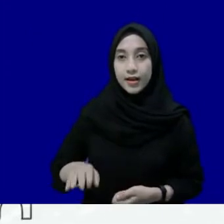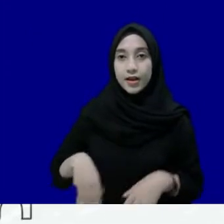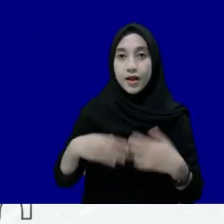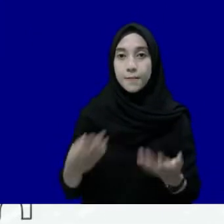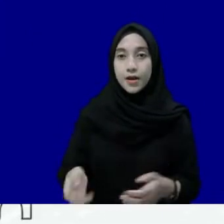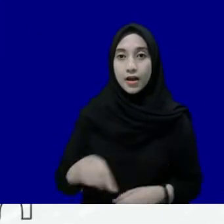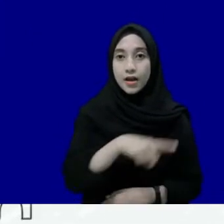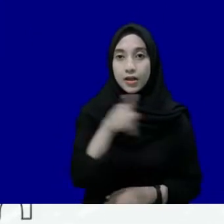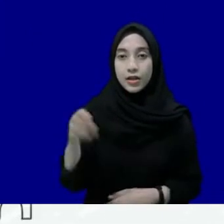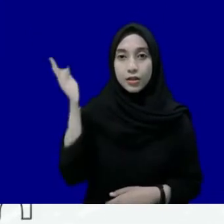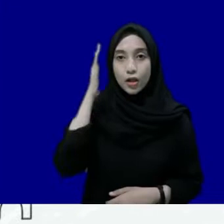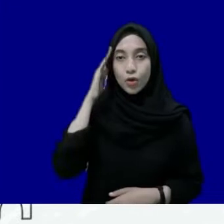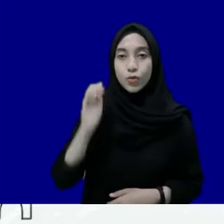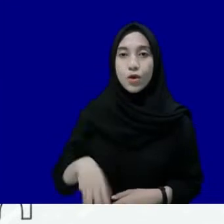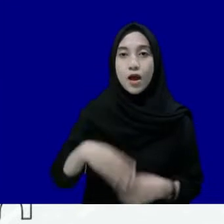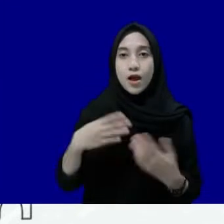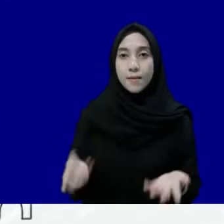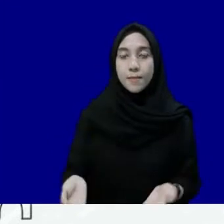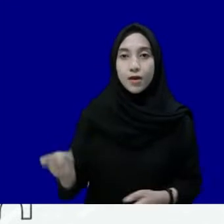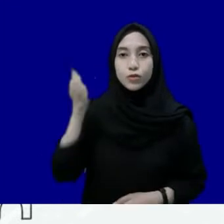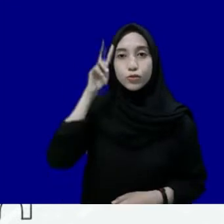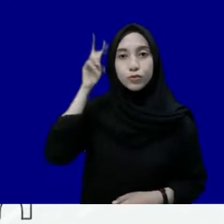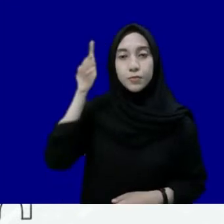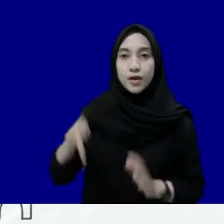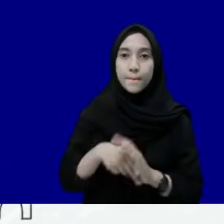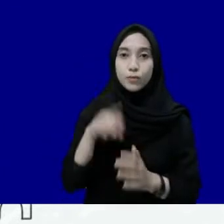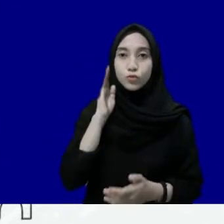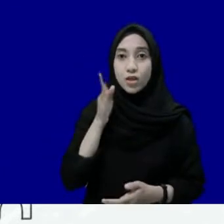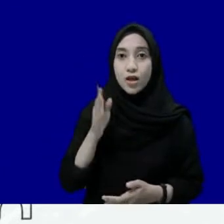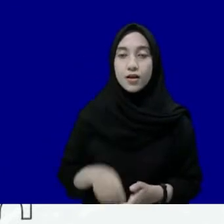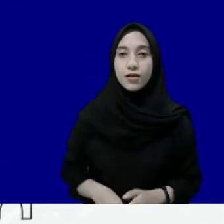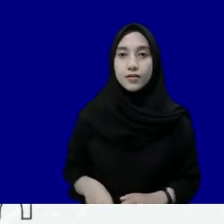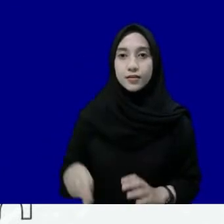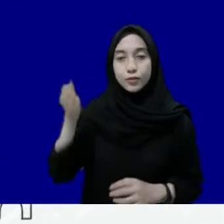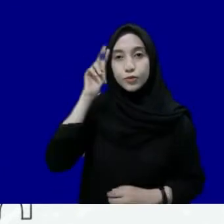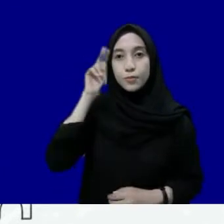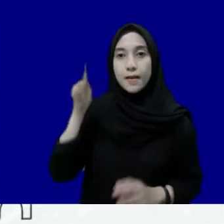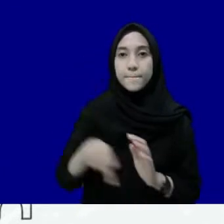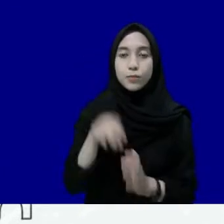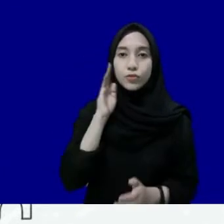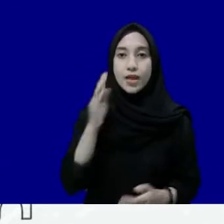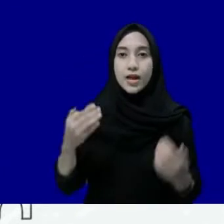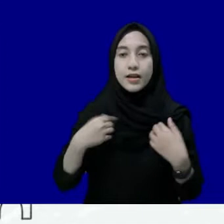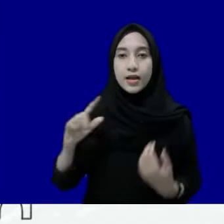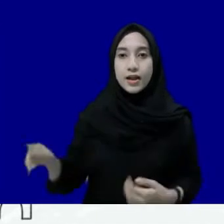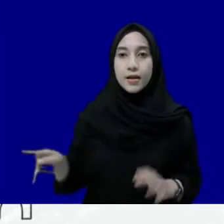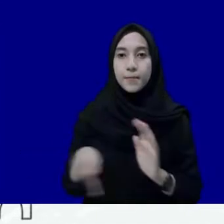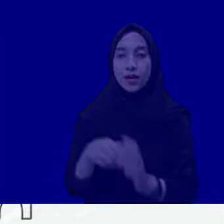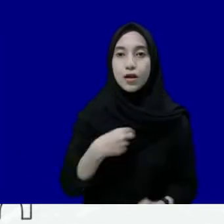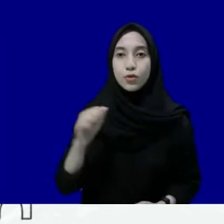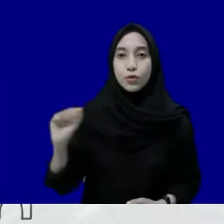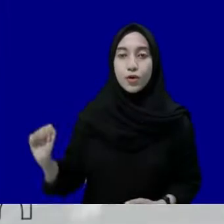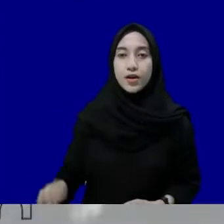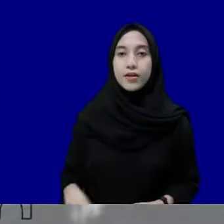Anak-anak, apakah kalian tahu apa itu Sumpah Pemuda? Sumpah Pemuda adalah pengakuan dari pemuda-pemudi